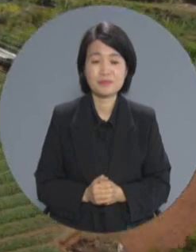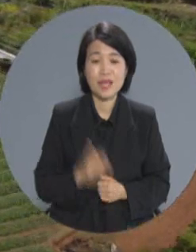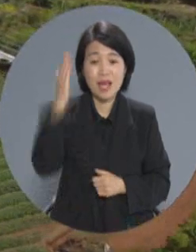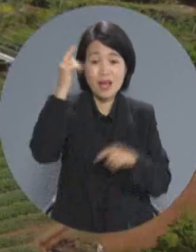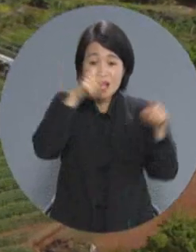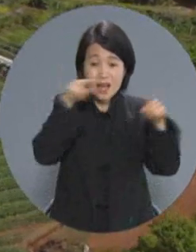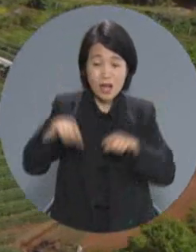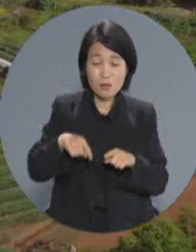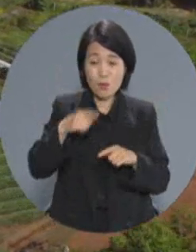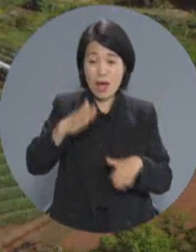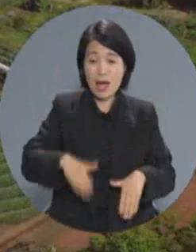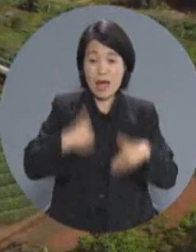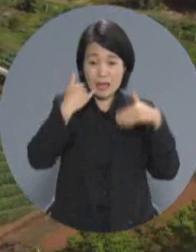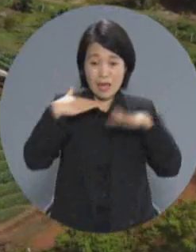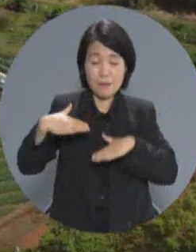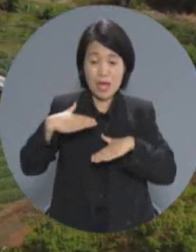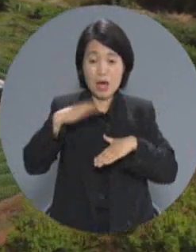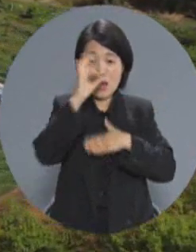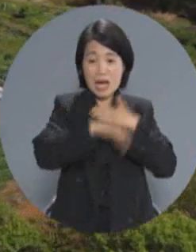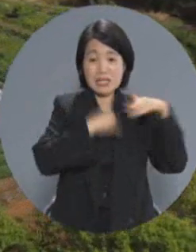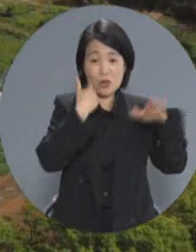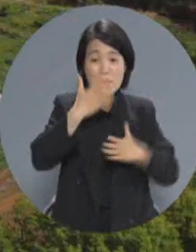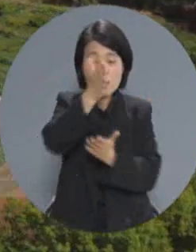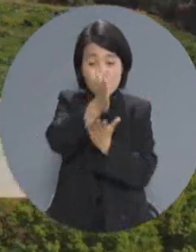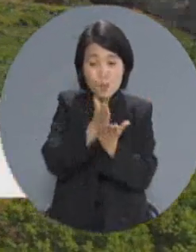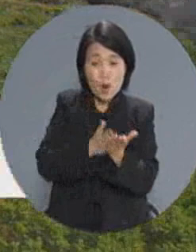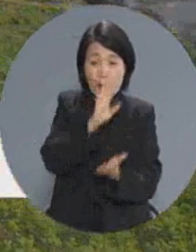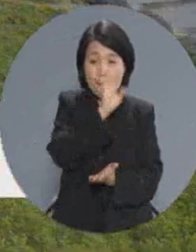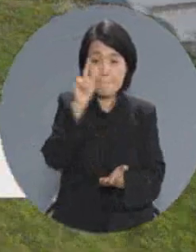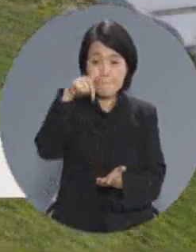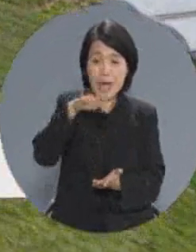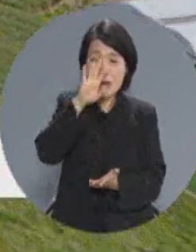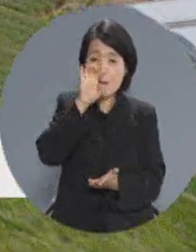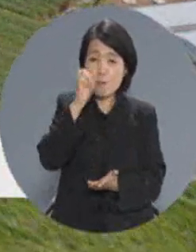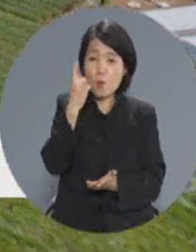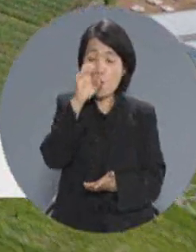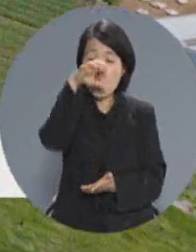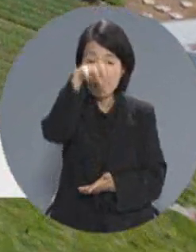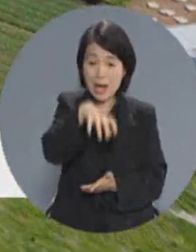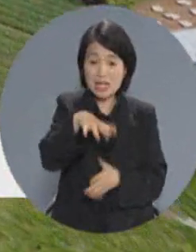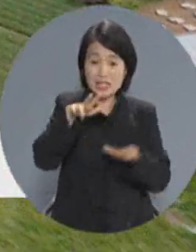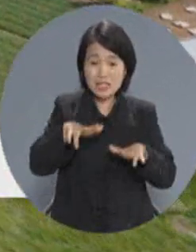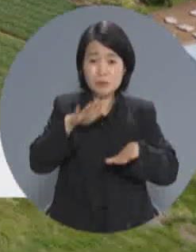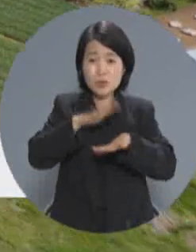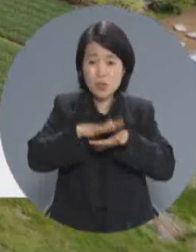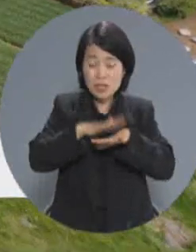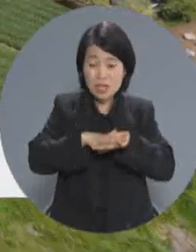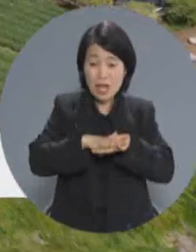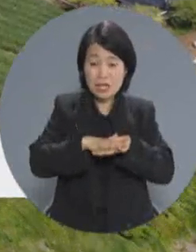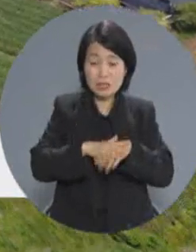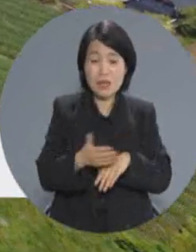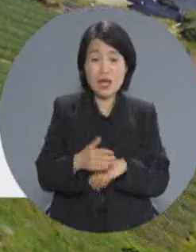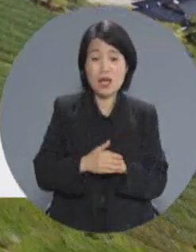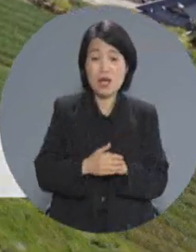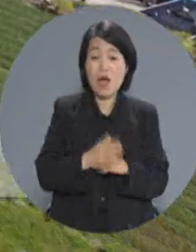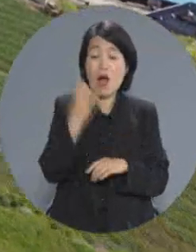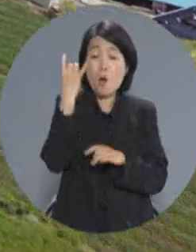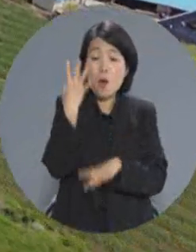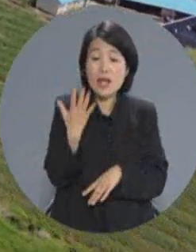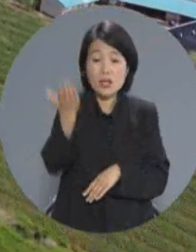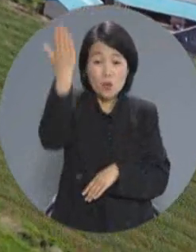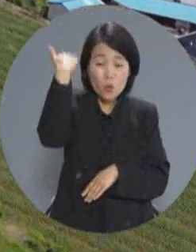한반도의 남해와 서해를 구분하는 해남군 송지면 백포만. 지금은 농경지로 변했지만 백포만은 고대